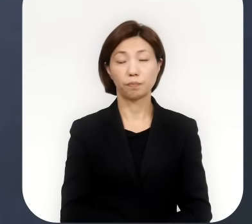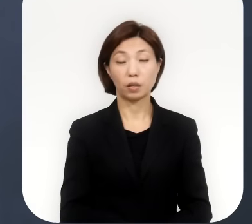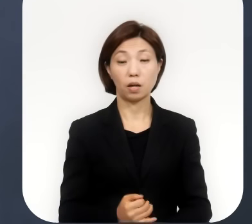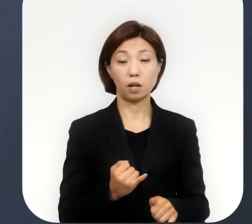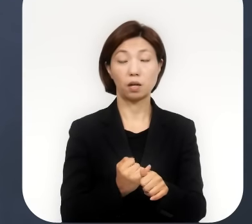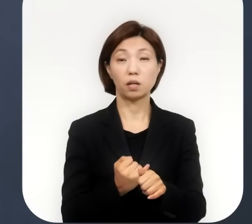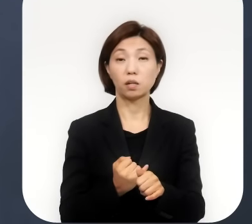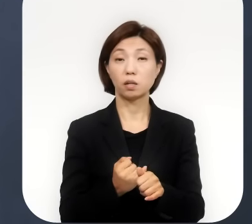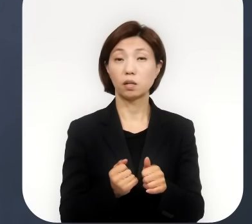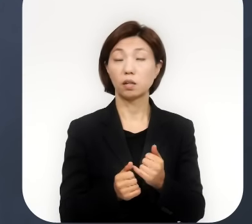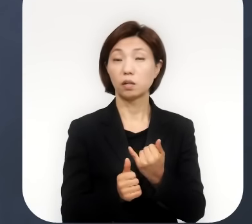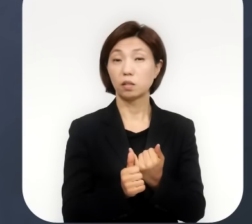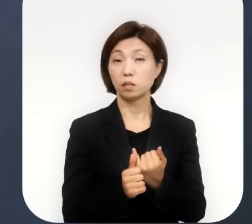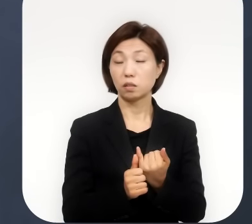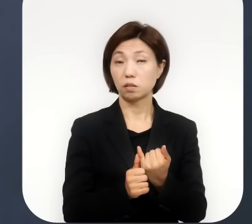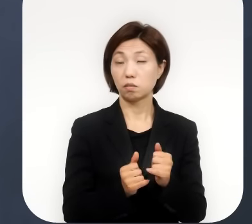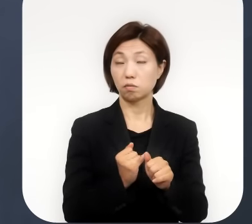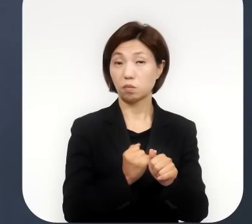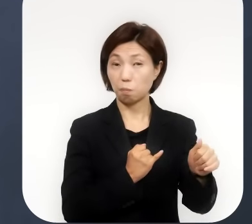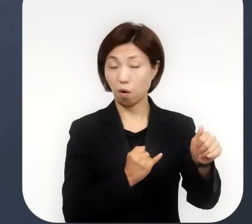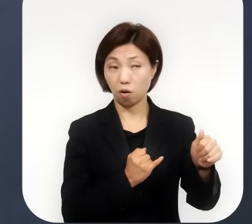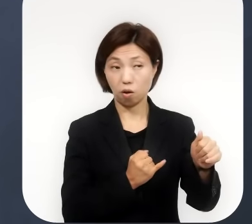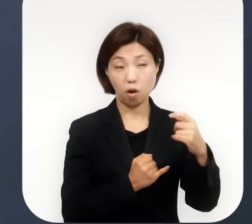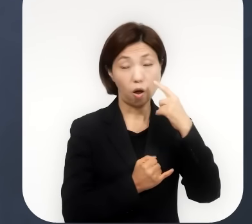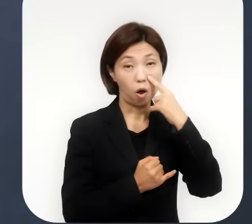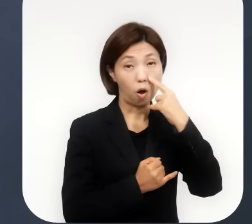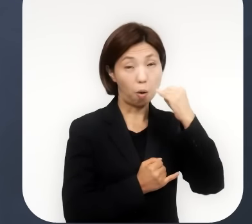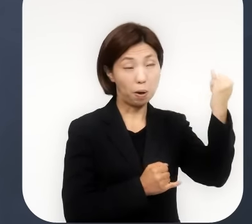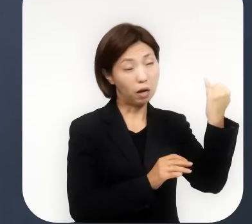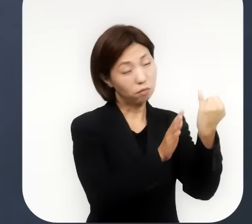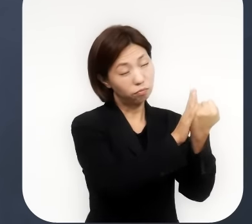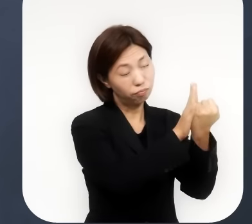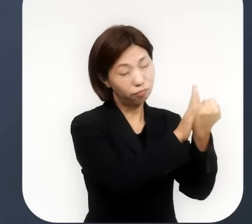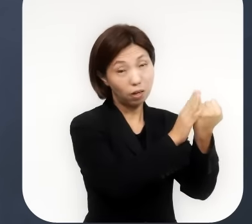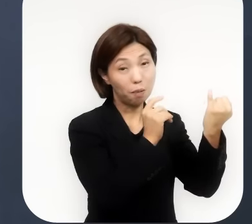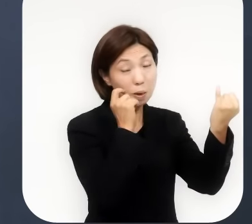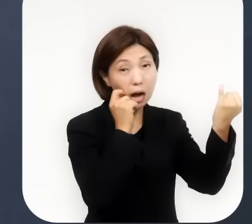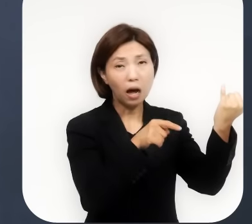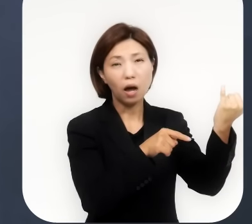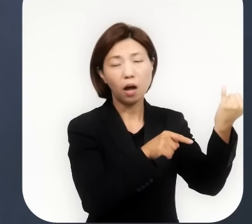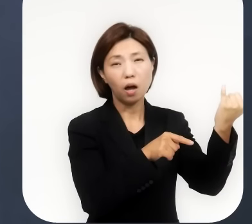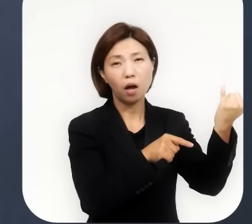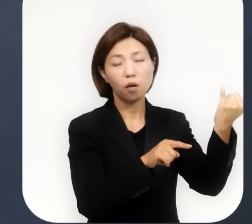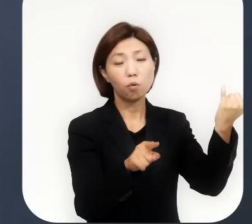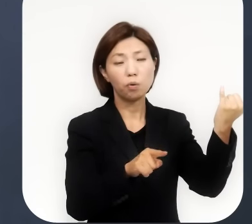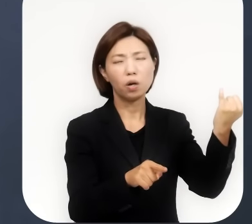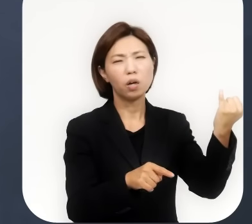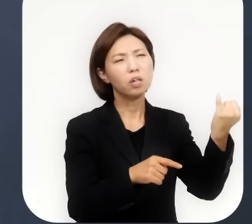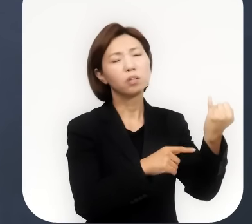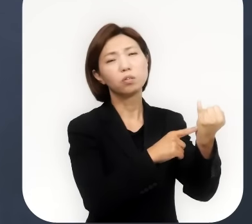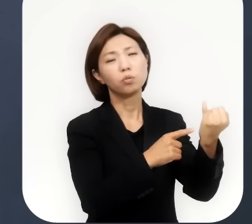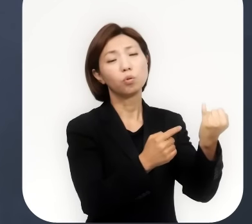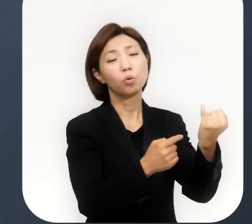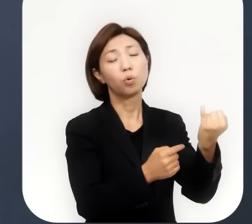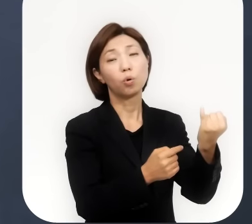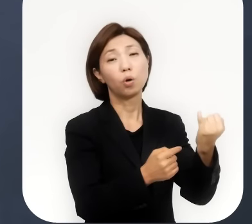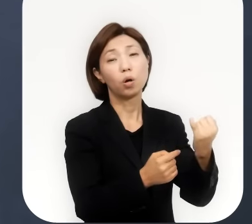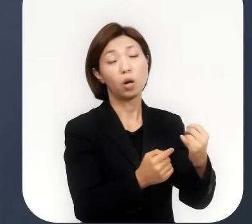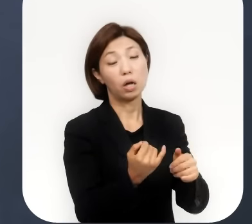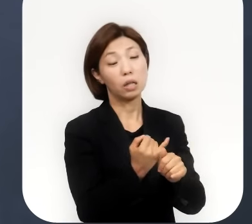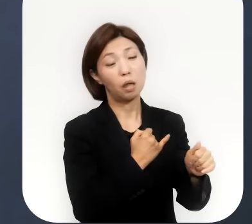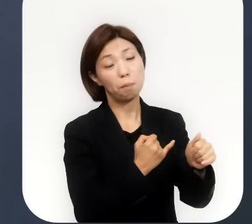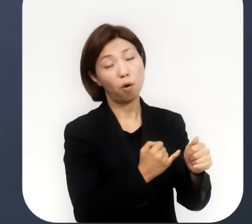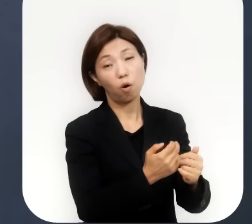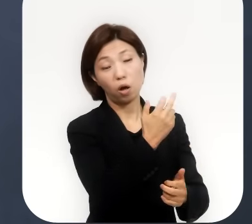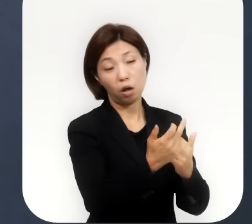그 남편이 이제 엄마를 못 돌보고 오면 그 그 집 형제 중에 누군가 엄마를 돌봐야 될 거 아니에요